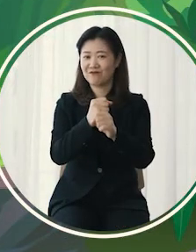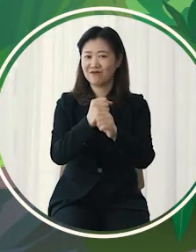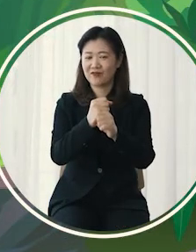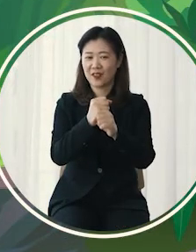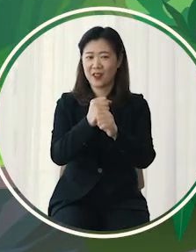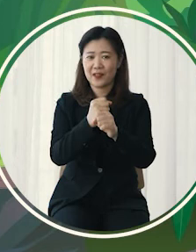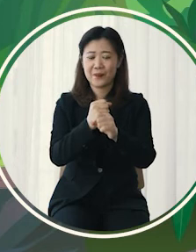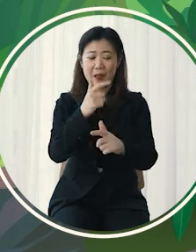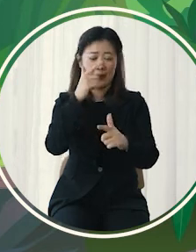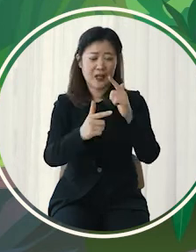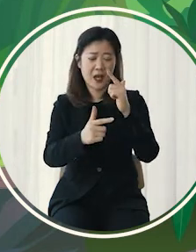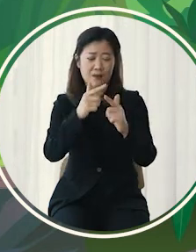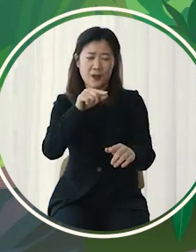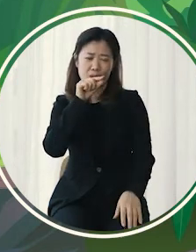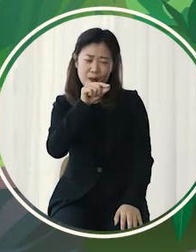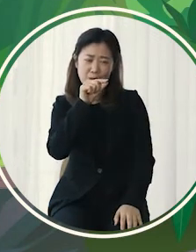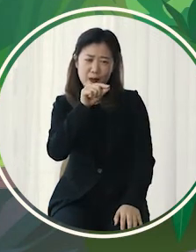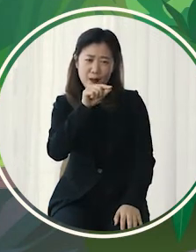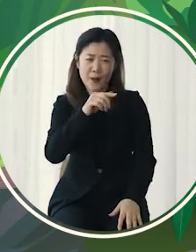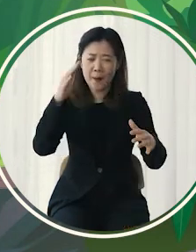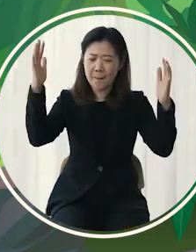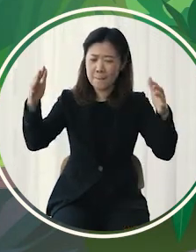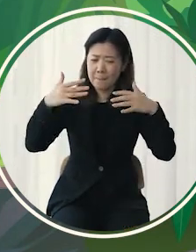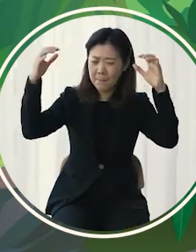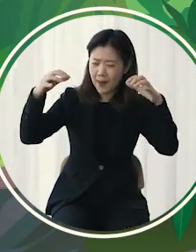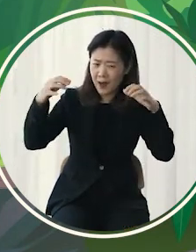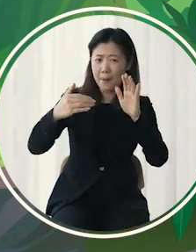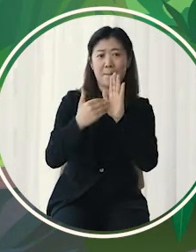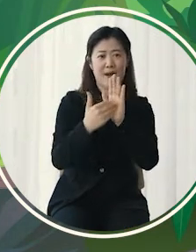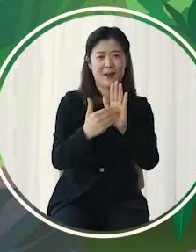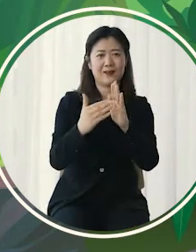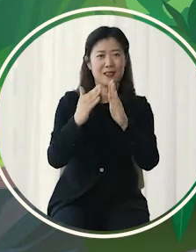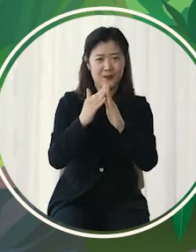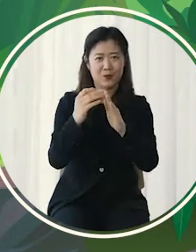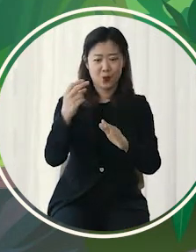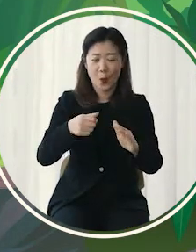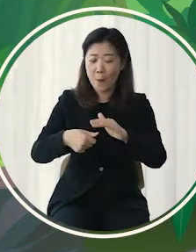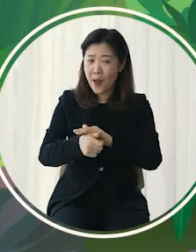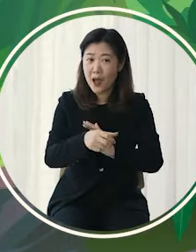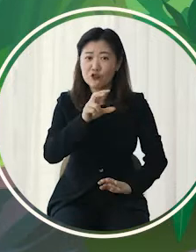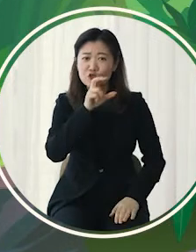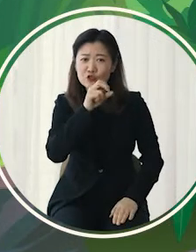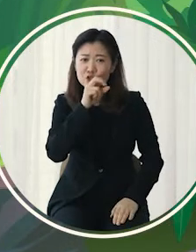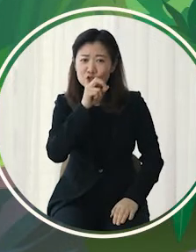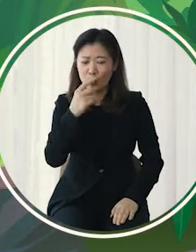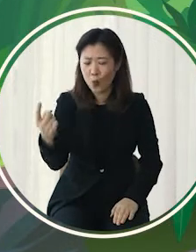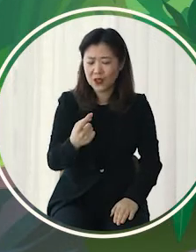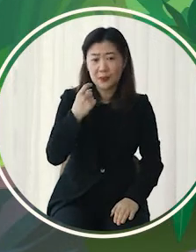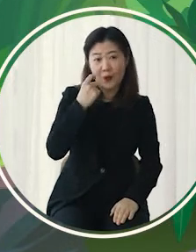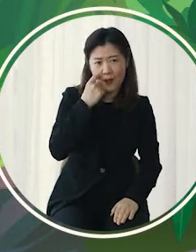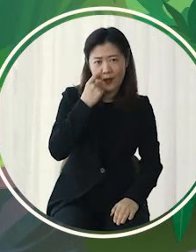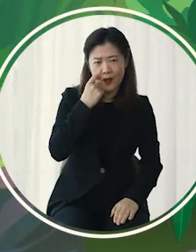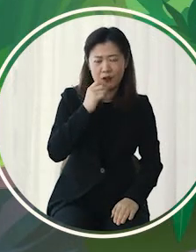까막 딱따구리는 나무를 쪼아 비바람과 눈보라를 막아주고 뱀이나 쥐와 같은 천적을 피할 수 있는